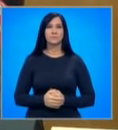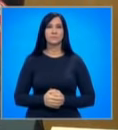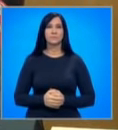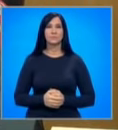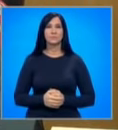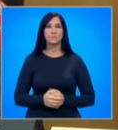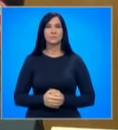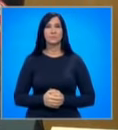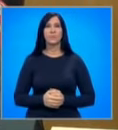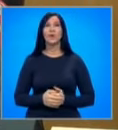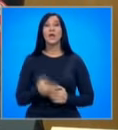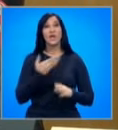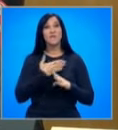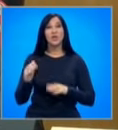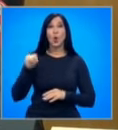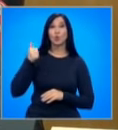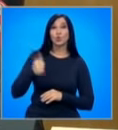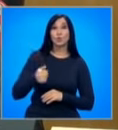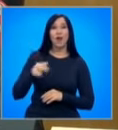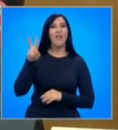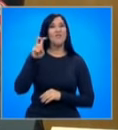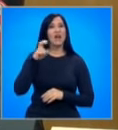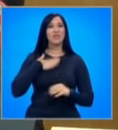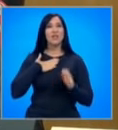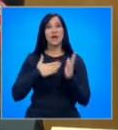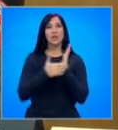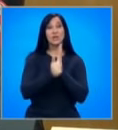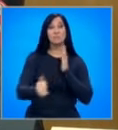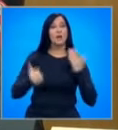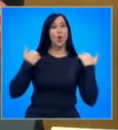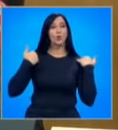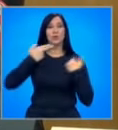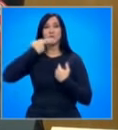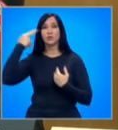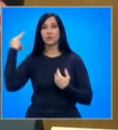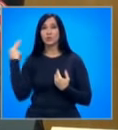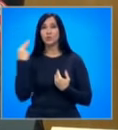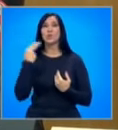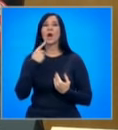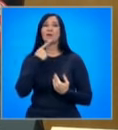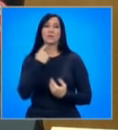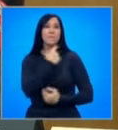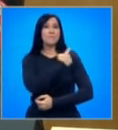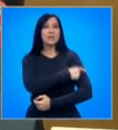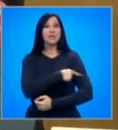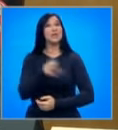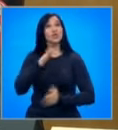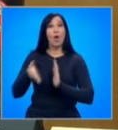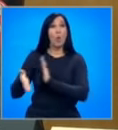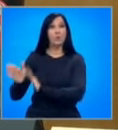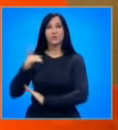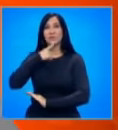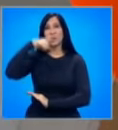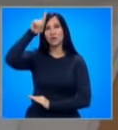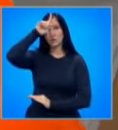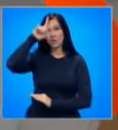И веке от утре двайца наши експерти от Институтът за судска медицина ке отпътуваат за